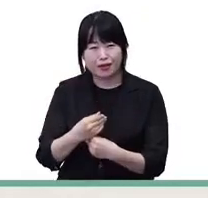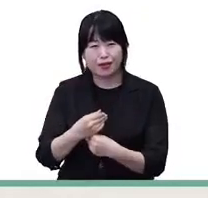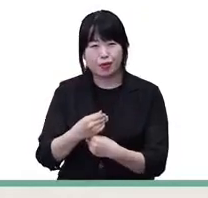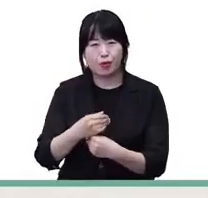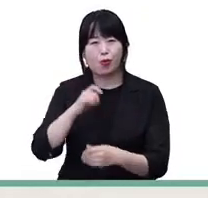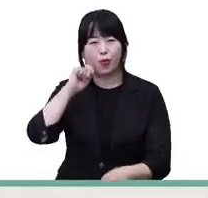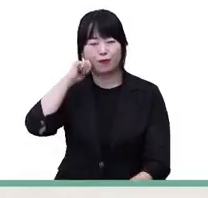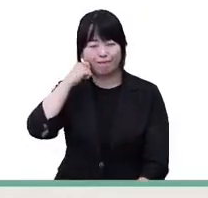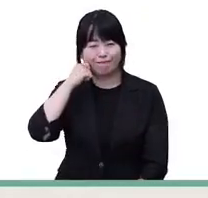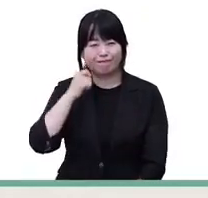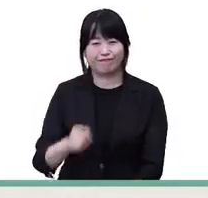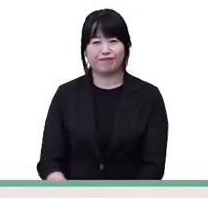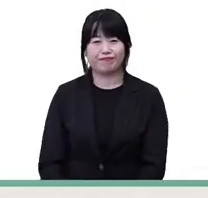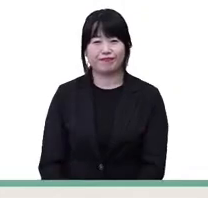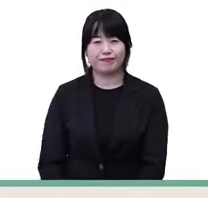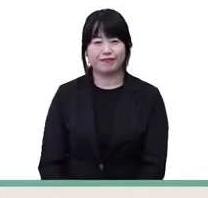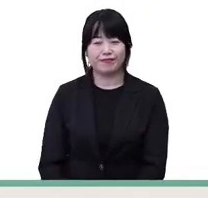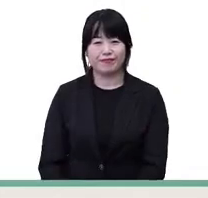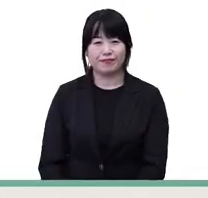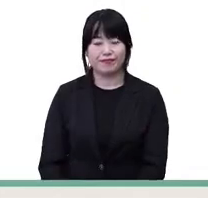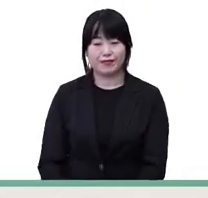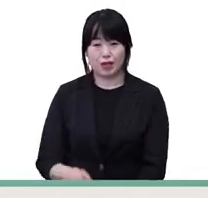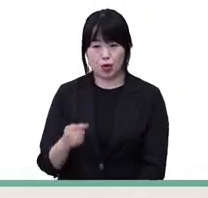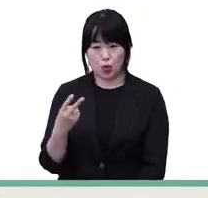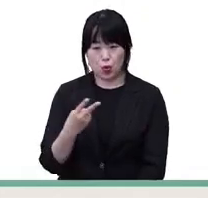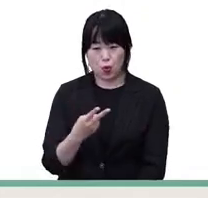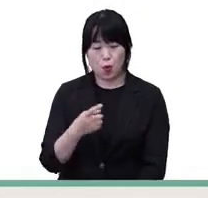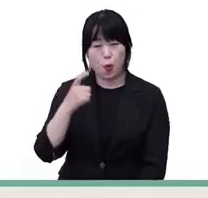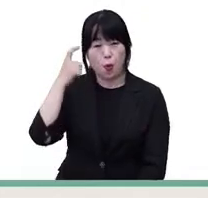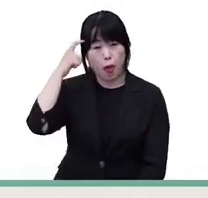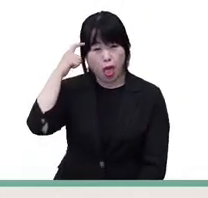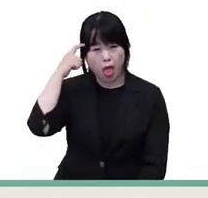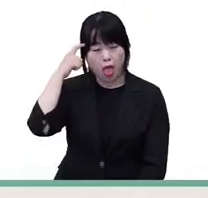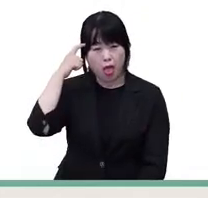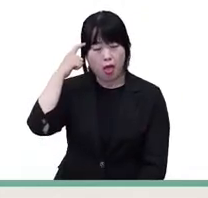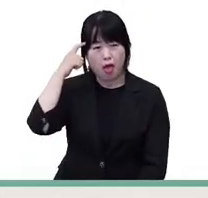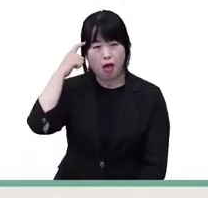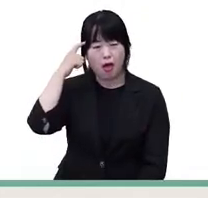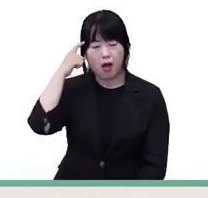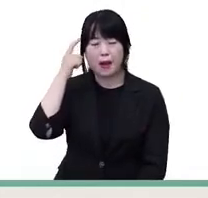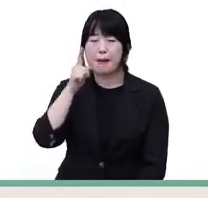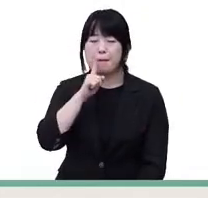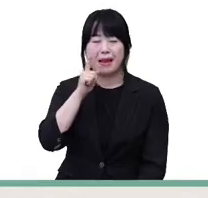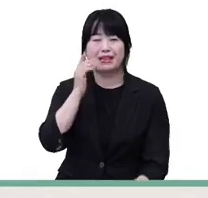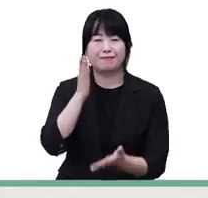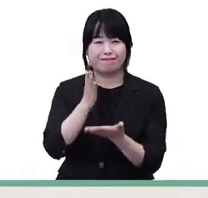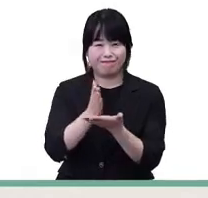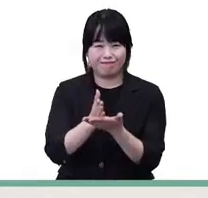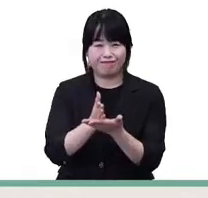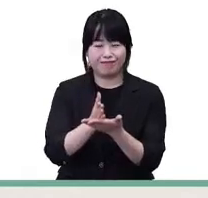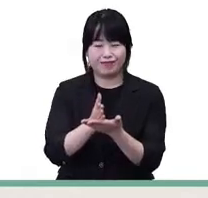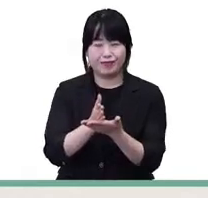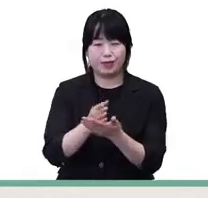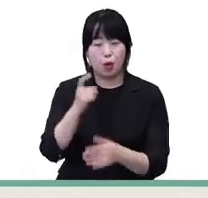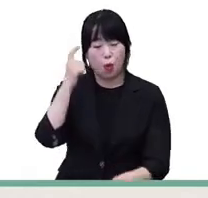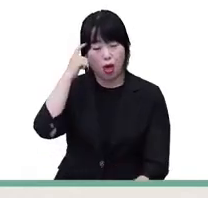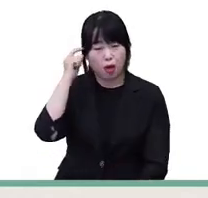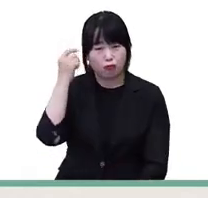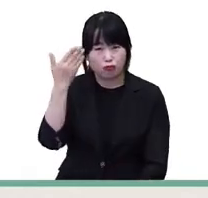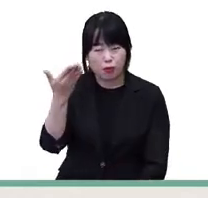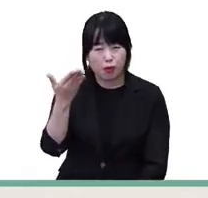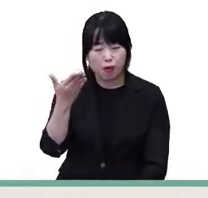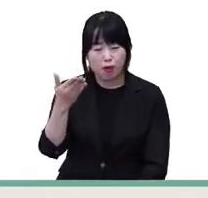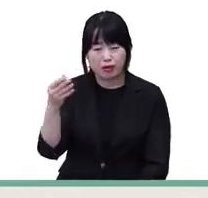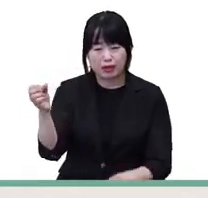가장 좋은 방법이 왜라는 질문, 그것을 마치 판단하는 그런 식으로 물어보시면 굉장히